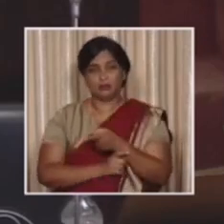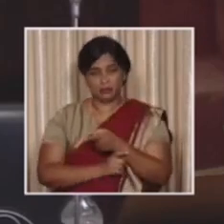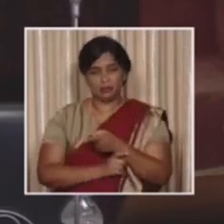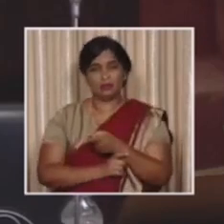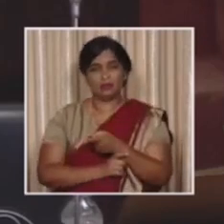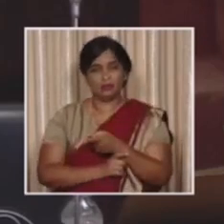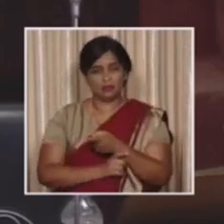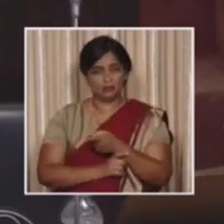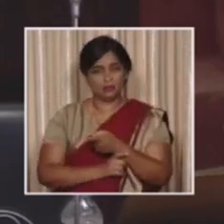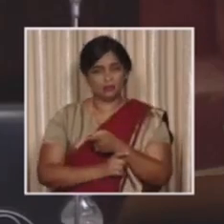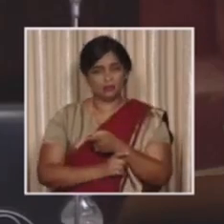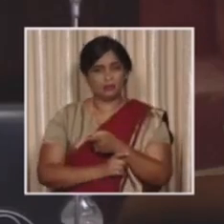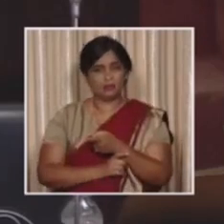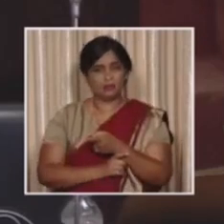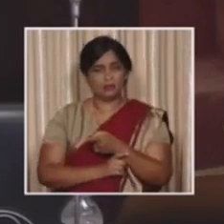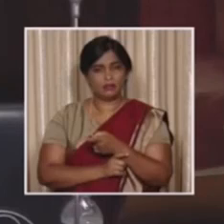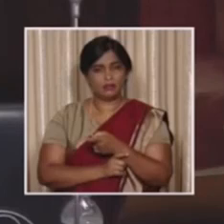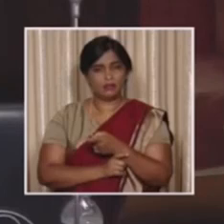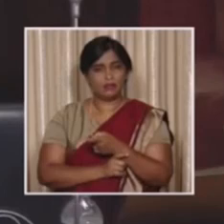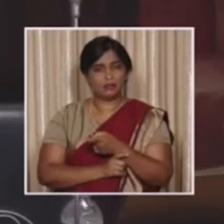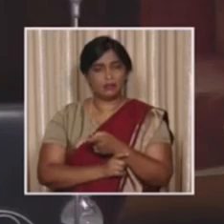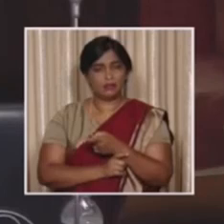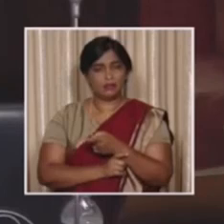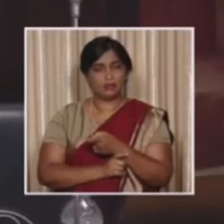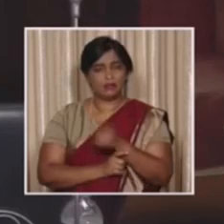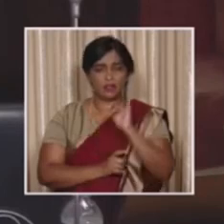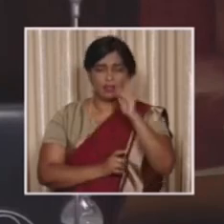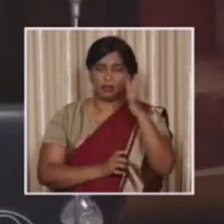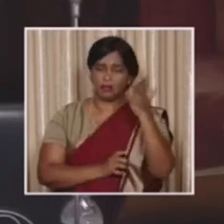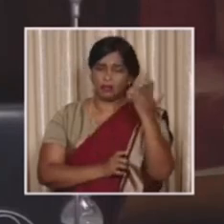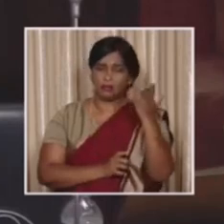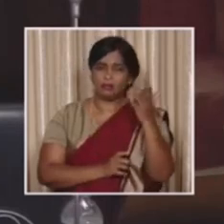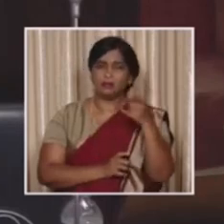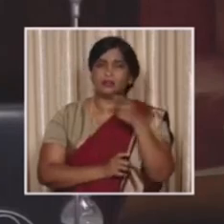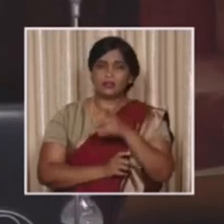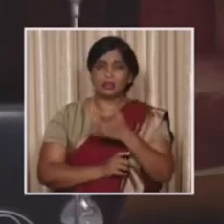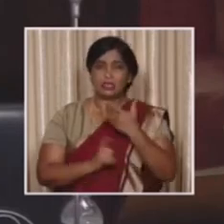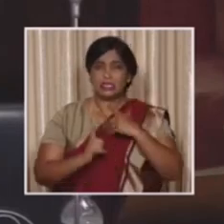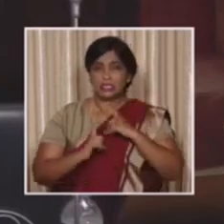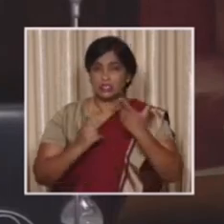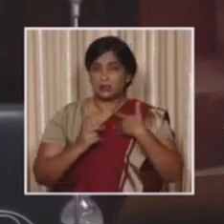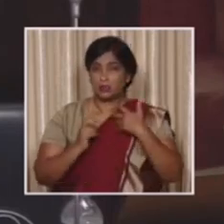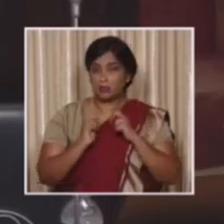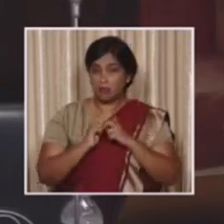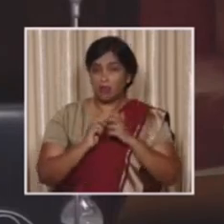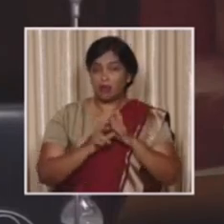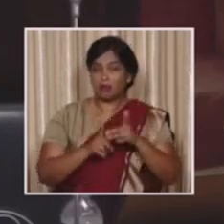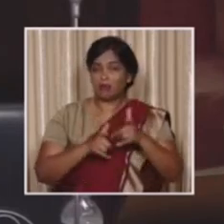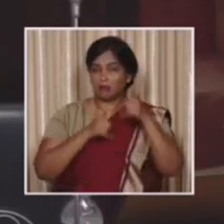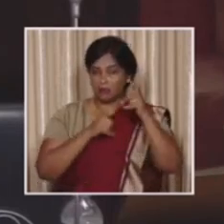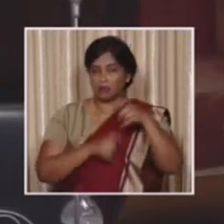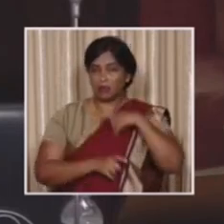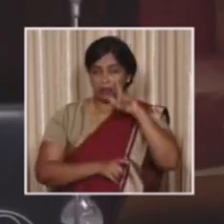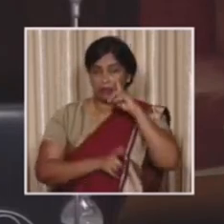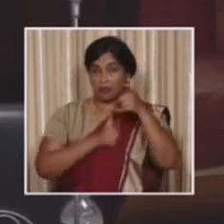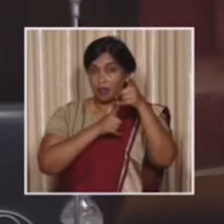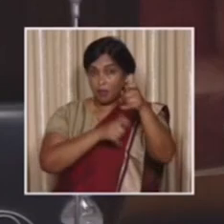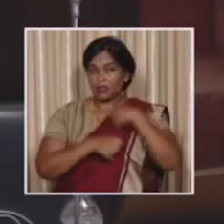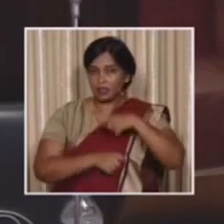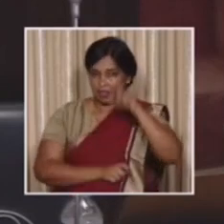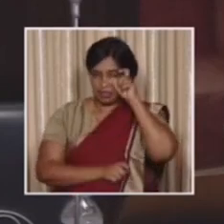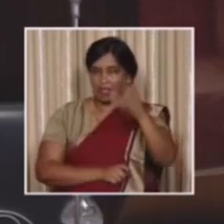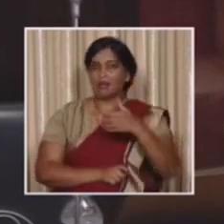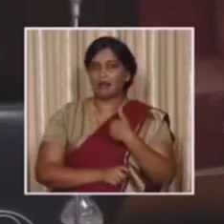உயிராபத்தை மேற்கொள்ளவே இந்த நடவடிக்கை மேற்கொள்ளப்பட்டது. ஆகவே அரசாங்கத்திற்கு எம்மால் ஆதரவு வழங்க முடியாது. ஜனாதிபதி ரணில் எம்முடன் இருந்த சந்தர்ப்பத்தில்